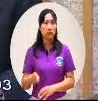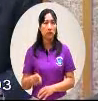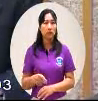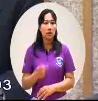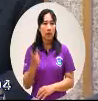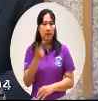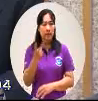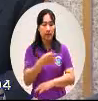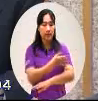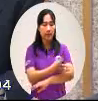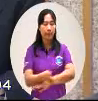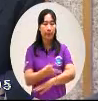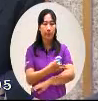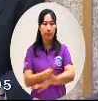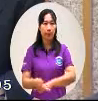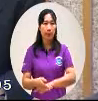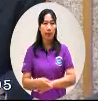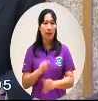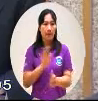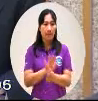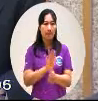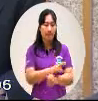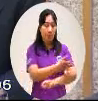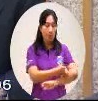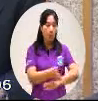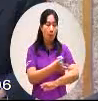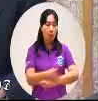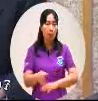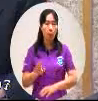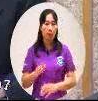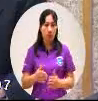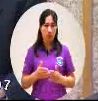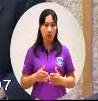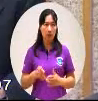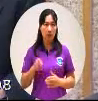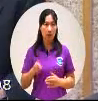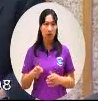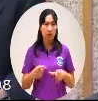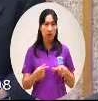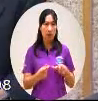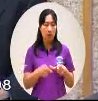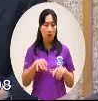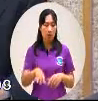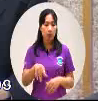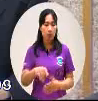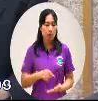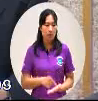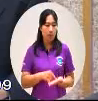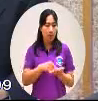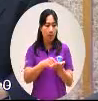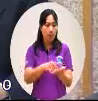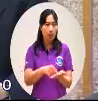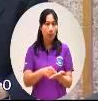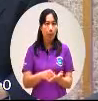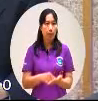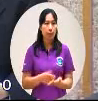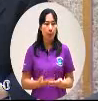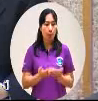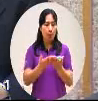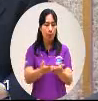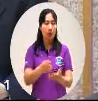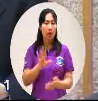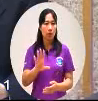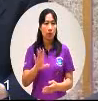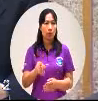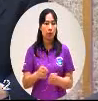它大概有需要疏浚那这个公所它有提报四件这个疏浚的工程我们大概是长